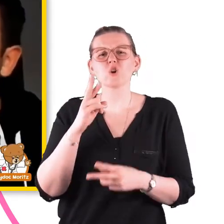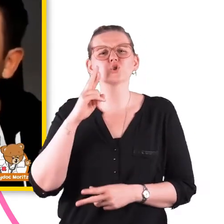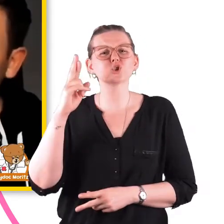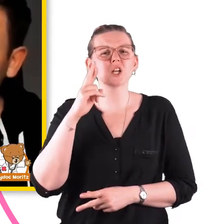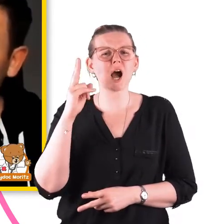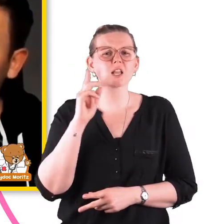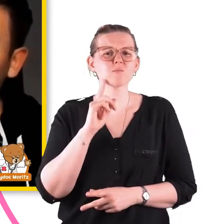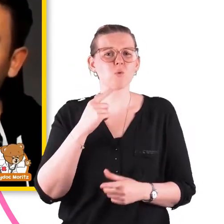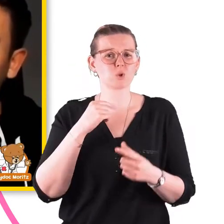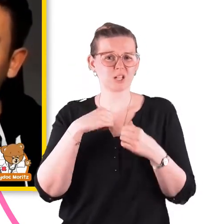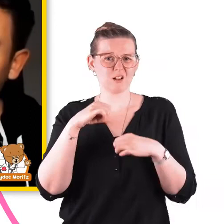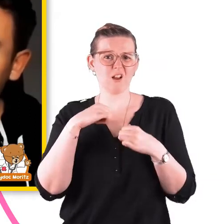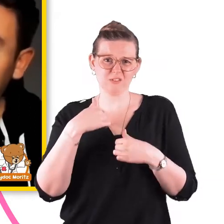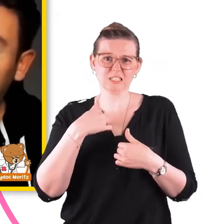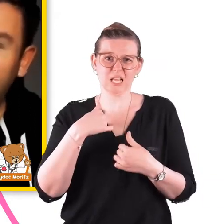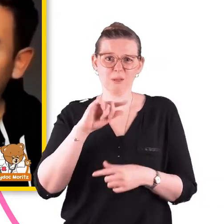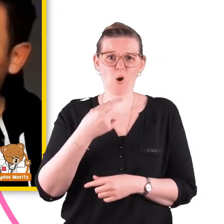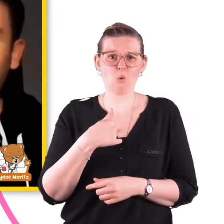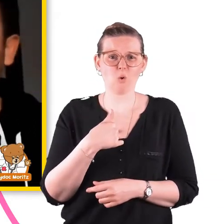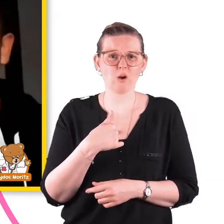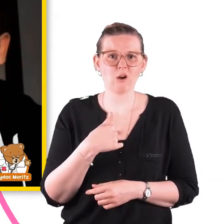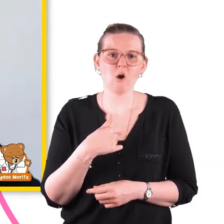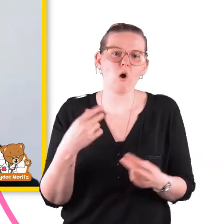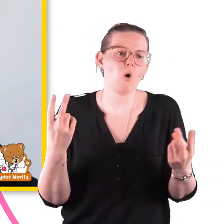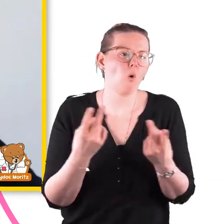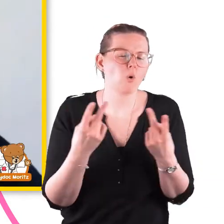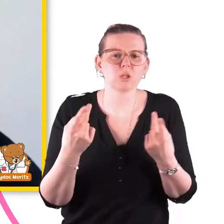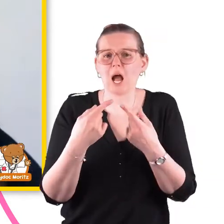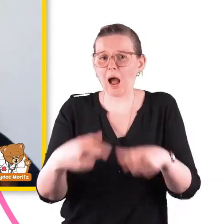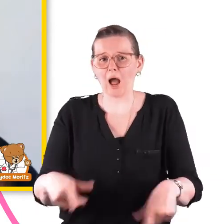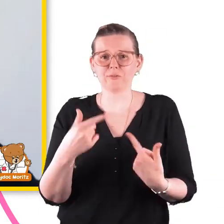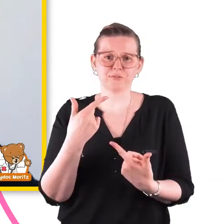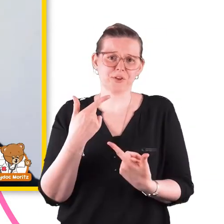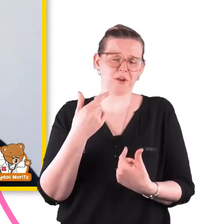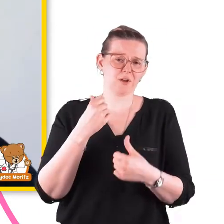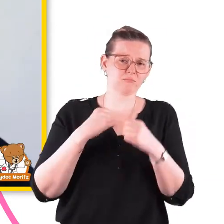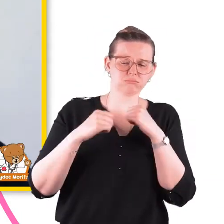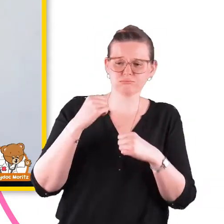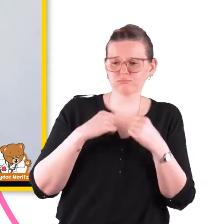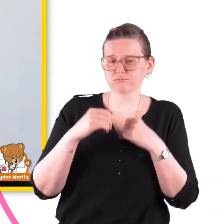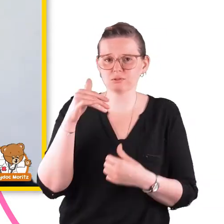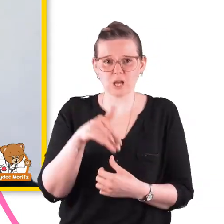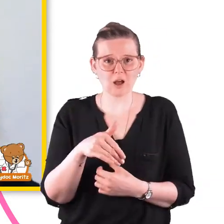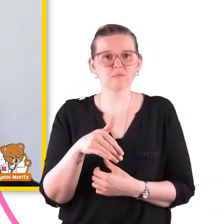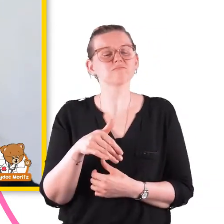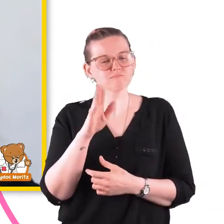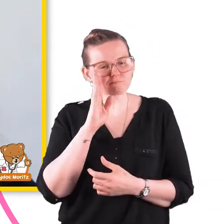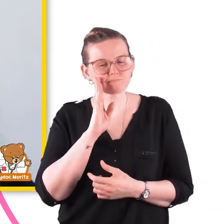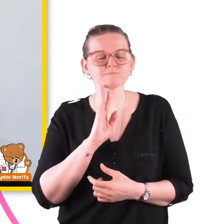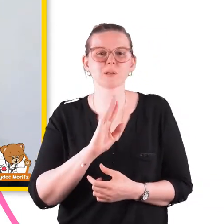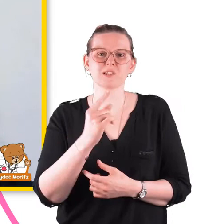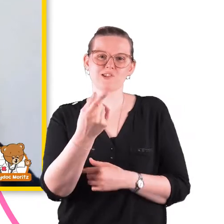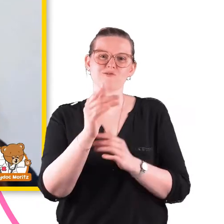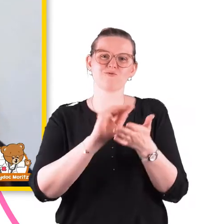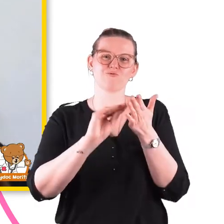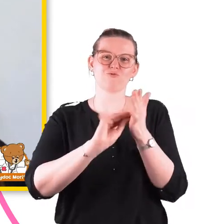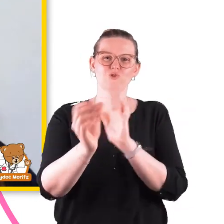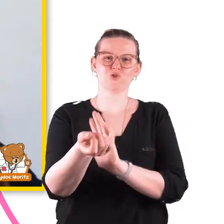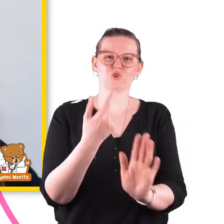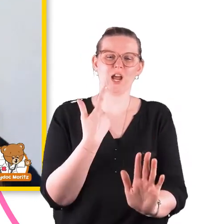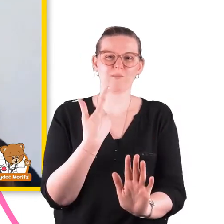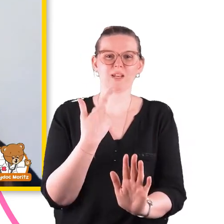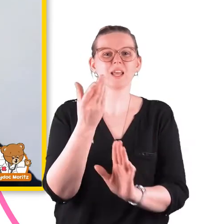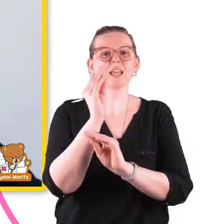einen Schnarchmuskelkater wie ich? Ja, oder auch ganz andere Beschwerden. Schreibt uns einfach. Die